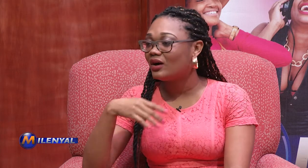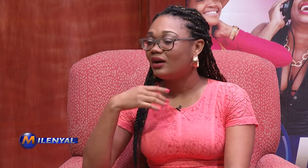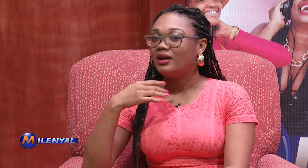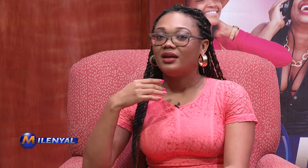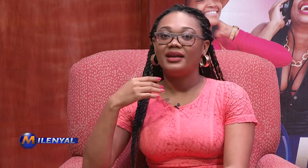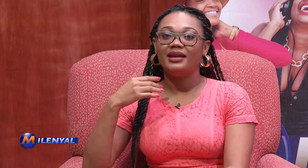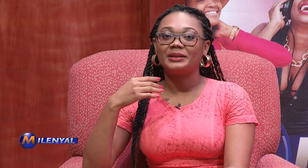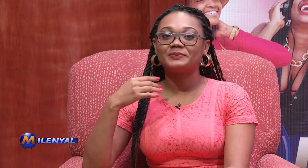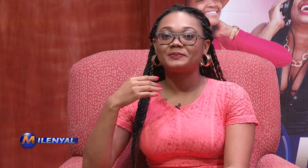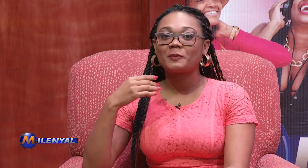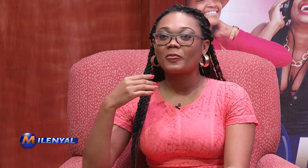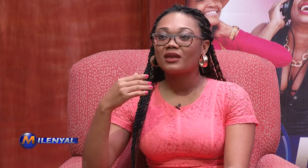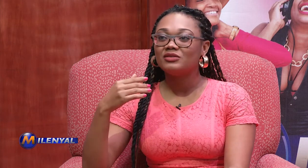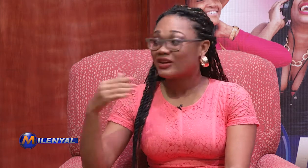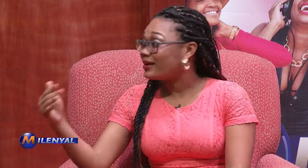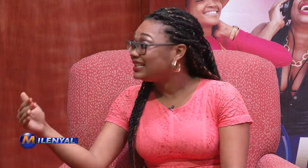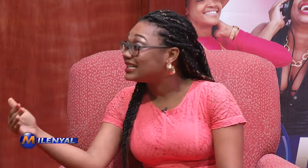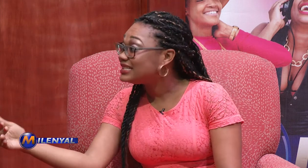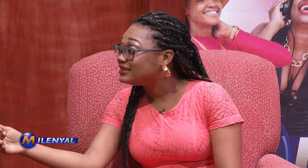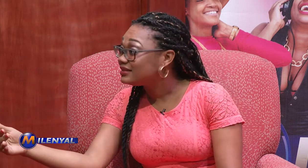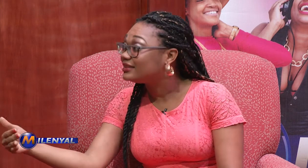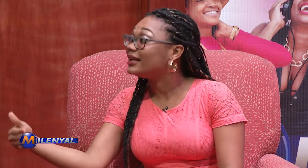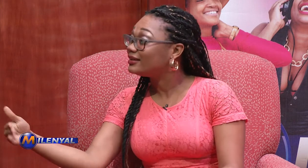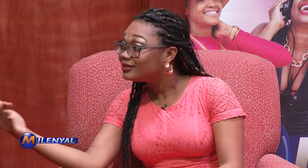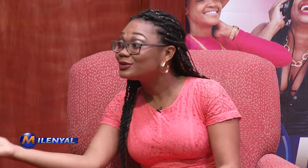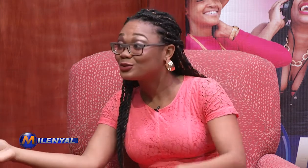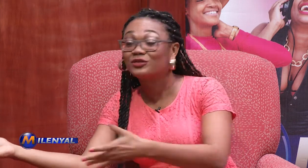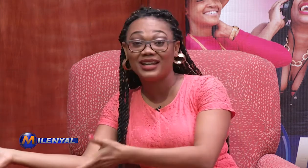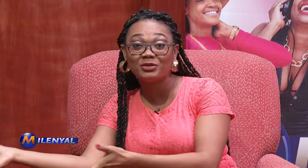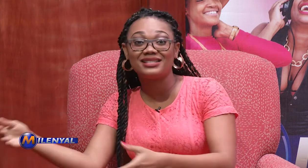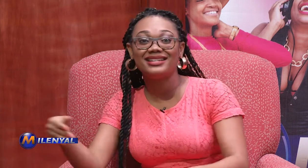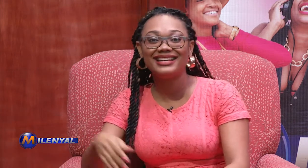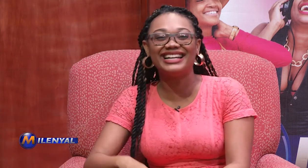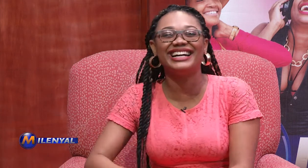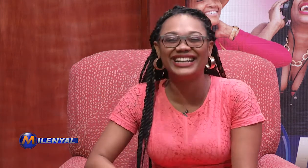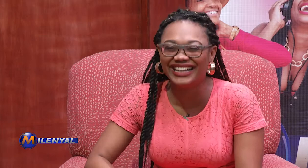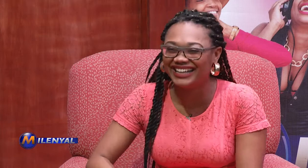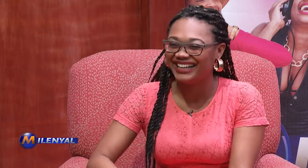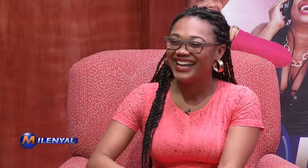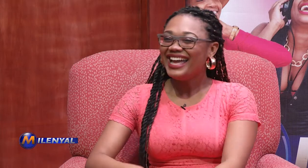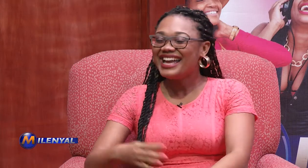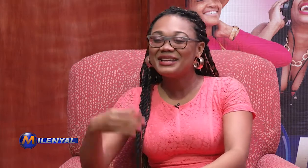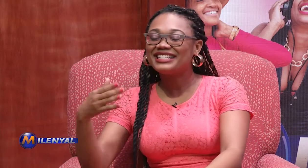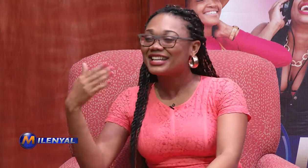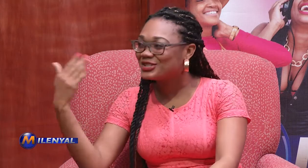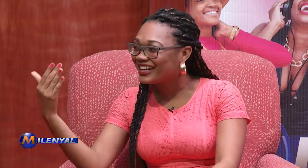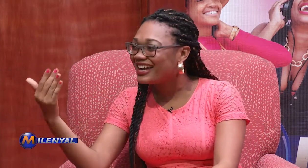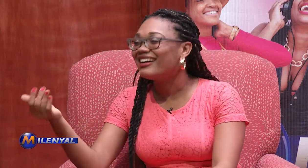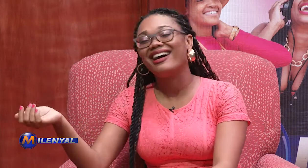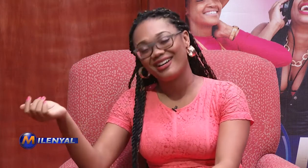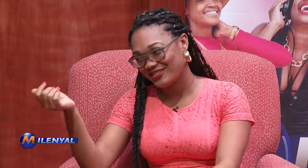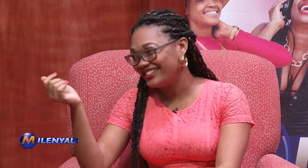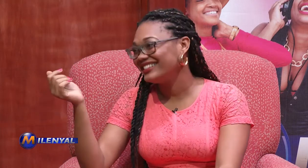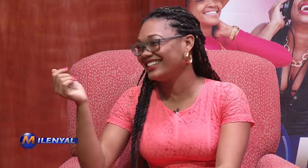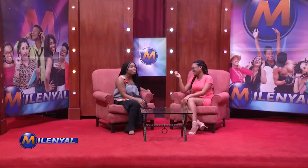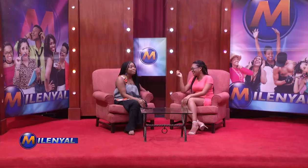émission, et j'avais Magali Racine qui était oui. souvent bonsoir, là aussi. Magali. Et non, bien songé